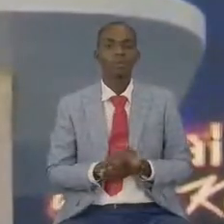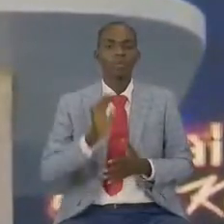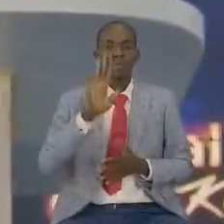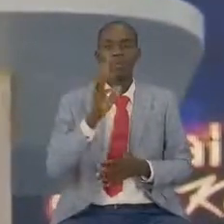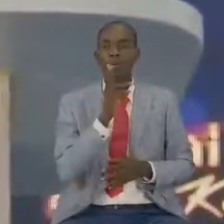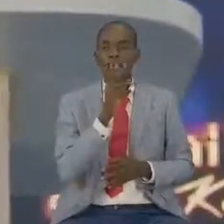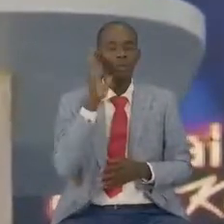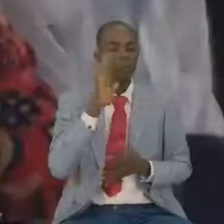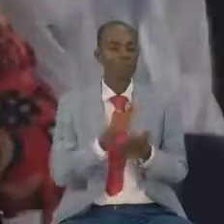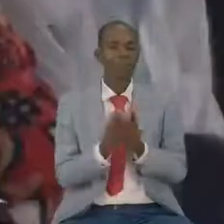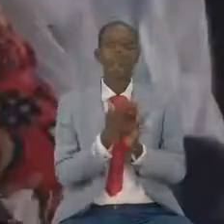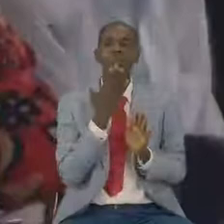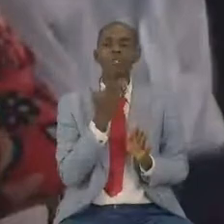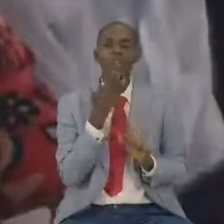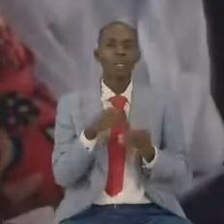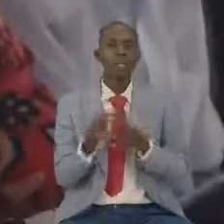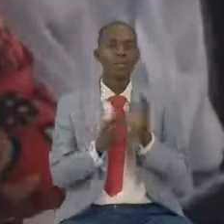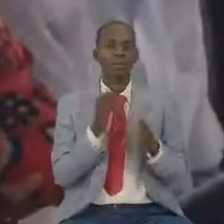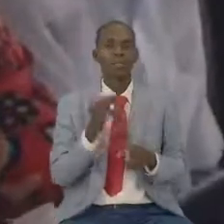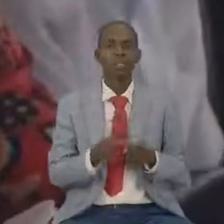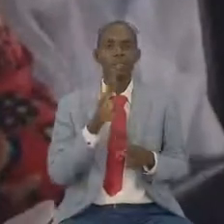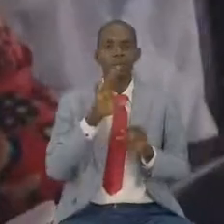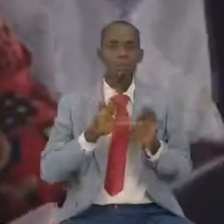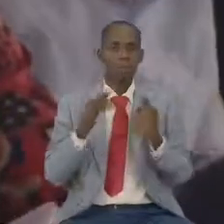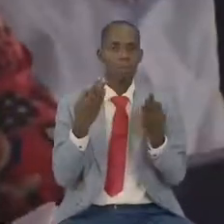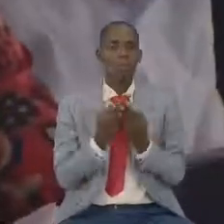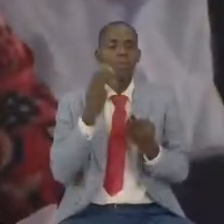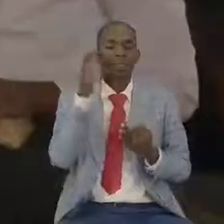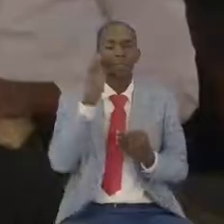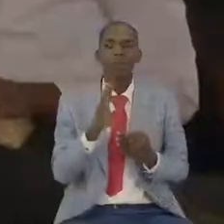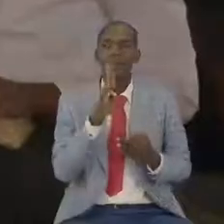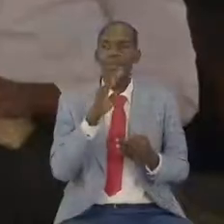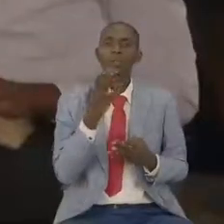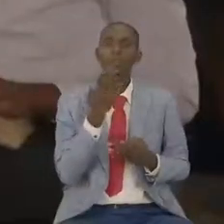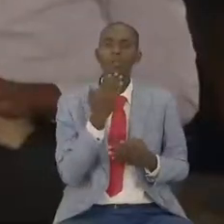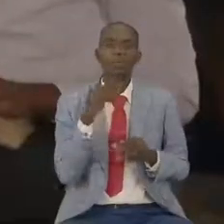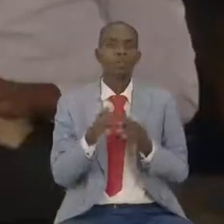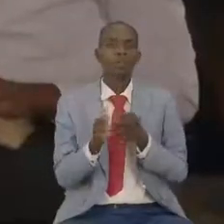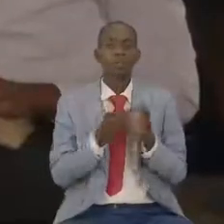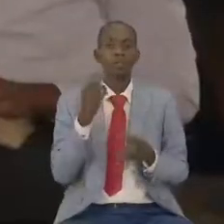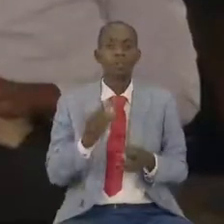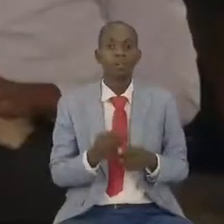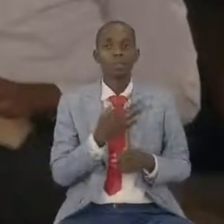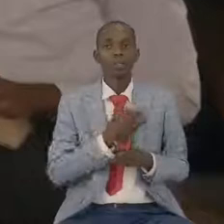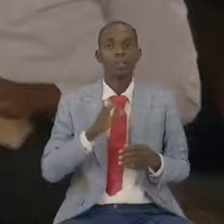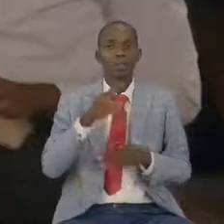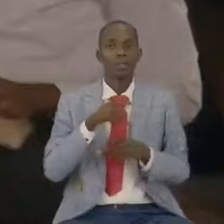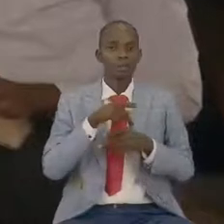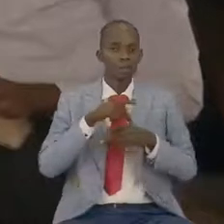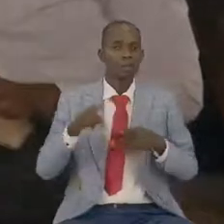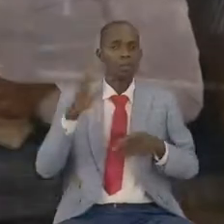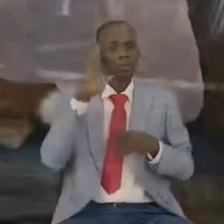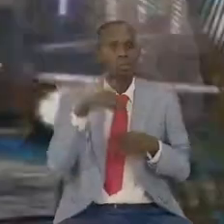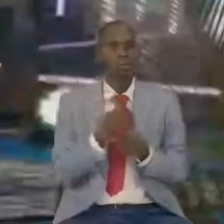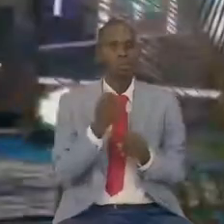vont devenir douces. Ta famille sera douce. et ta profession fera du